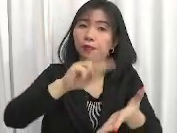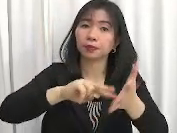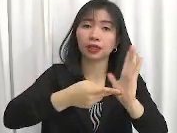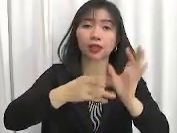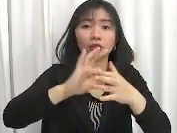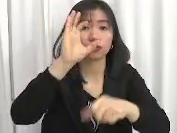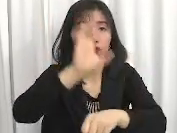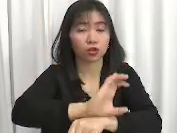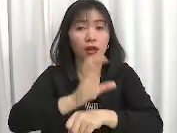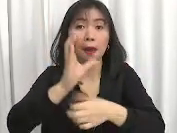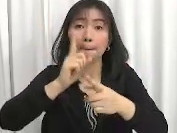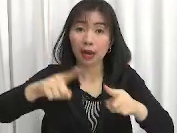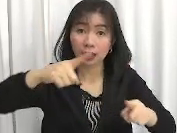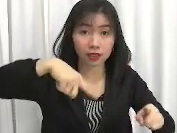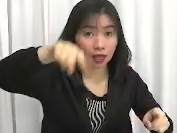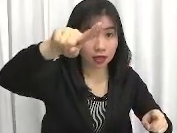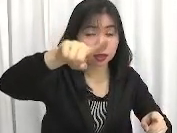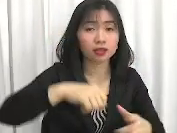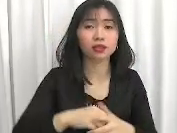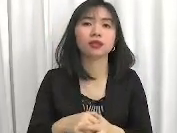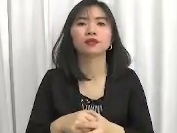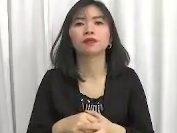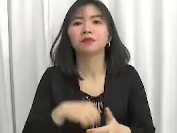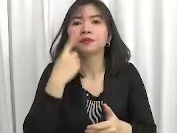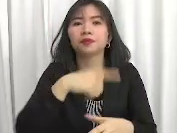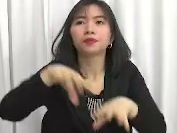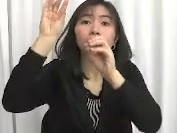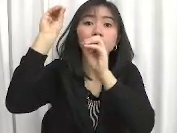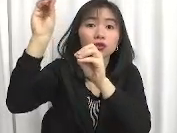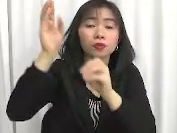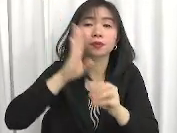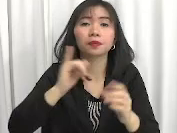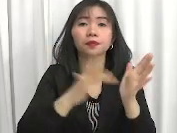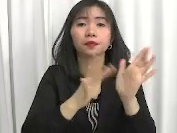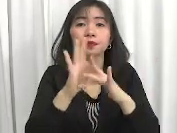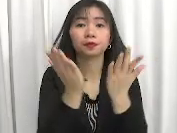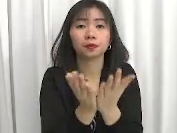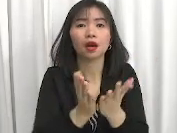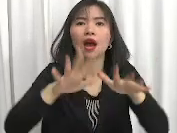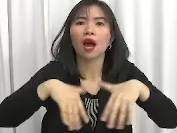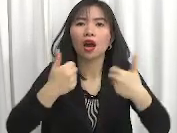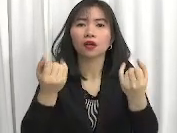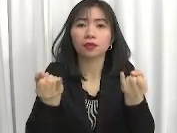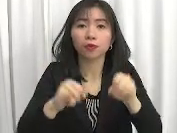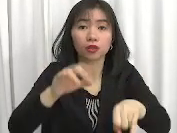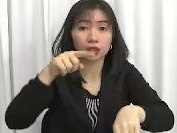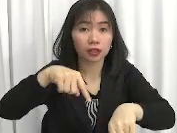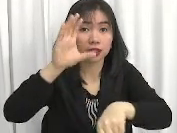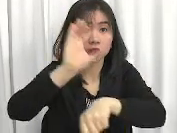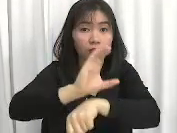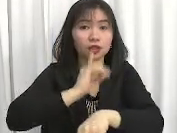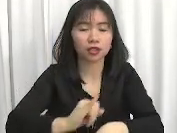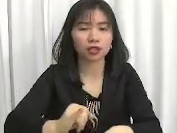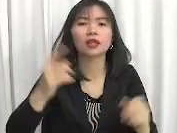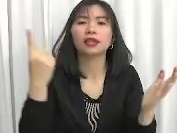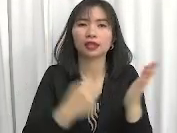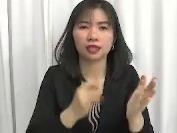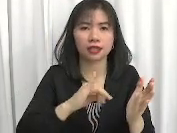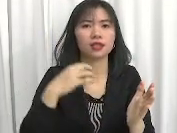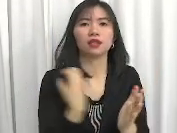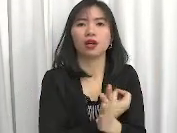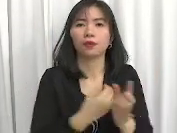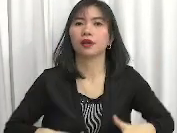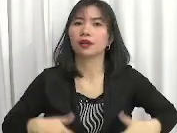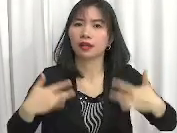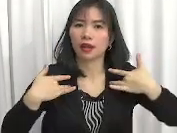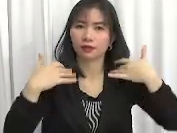tulad natin na tayo na turuan na tayo kung ano yung kahalagahan ng church. Ito na yung ating buhay. Yeah. Diba? Ito